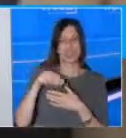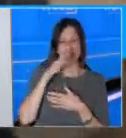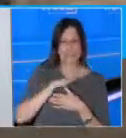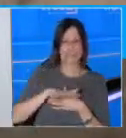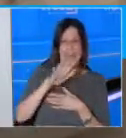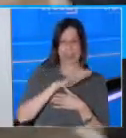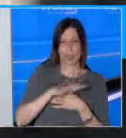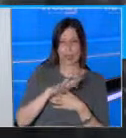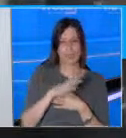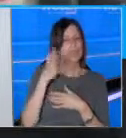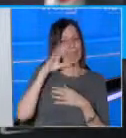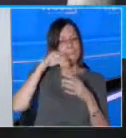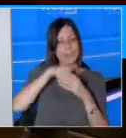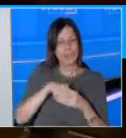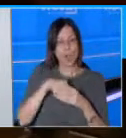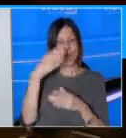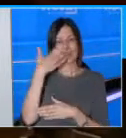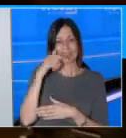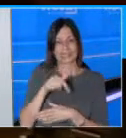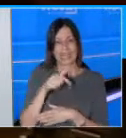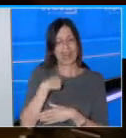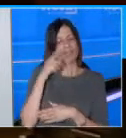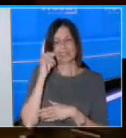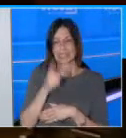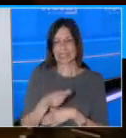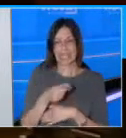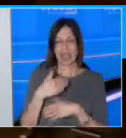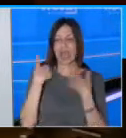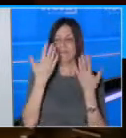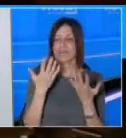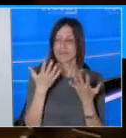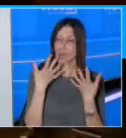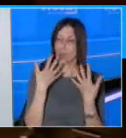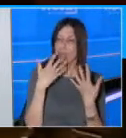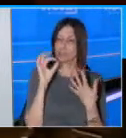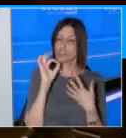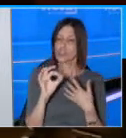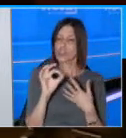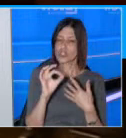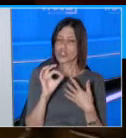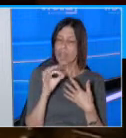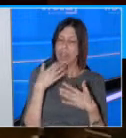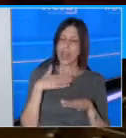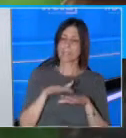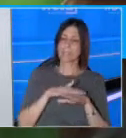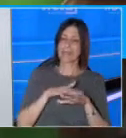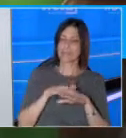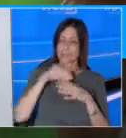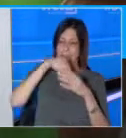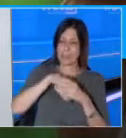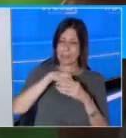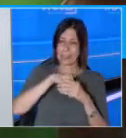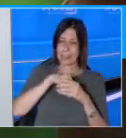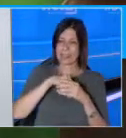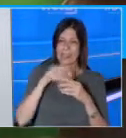התיכון, גם בתוך מדינת ישראל, ואנחנו צריכים להביא רוח של, הייתי אומר, פייסנות פנימית,